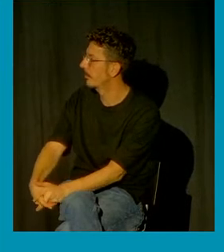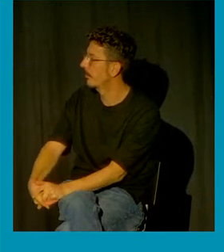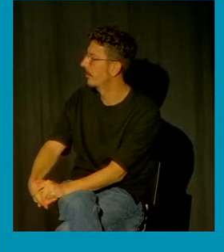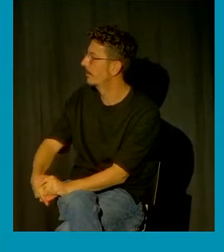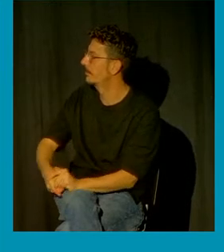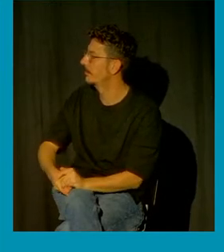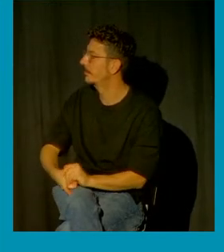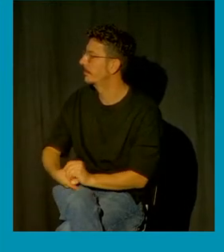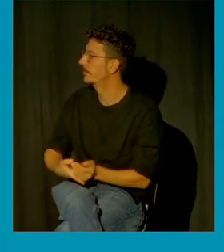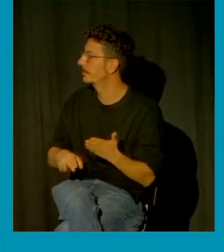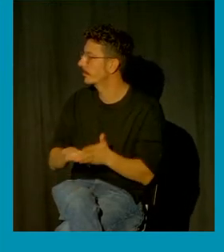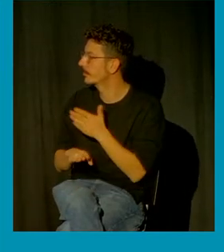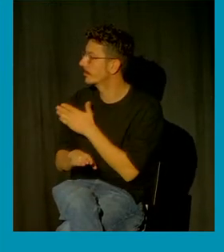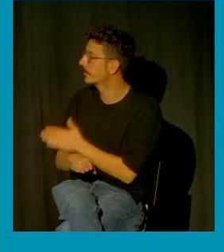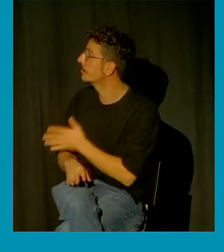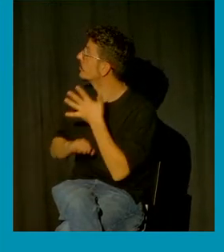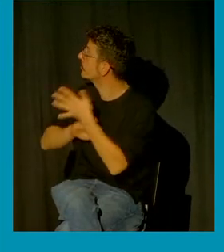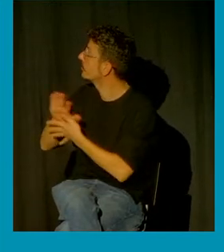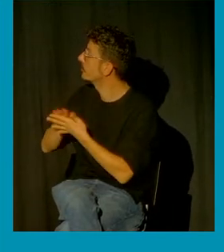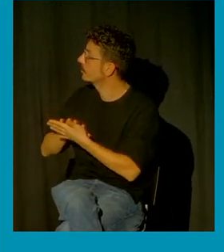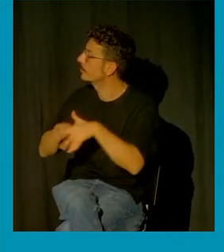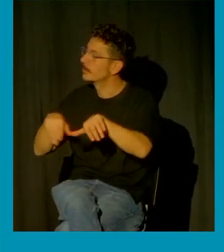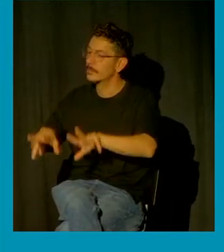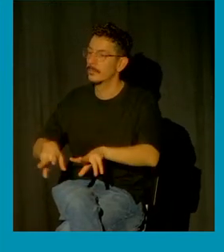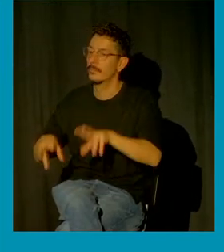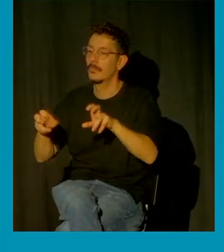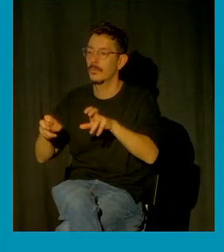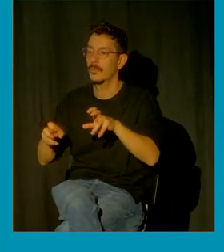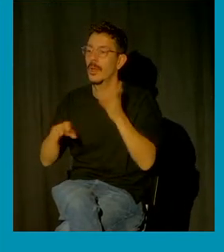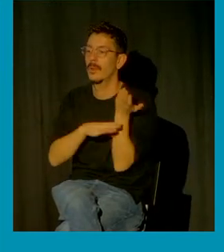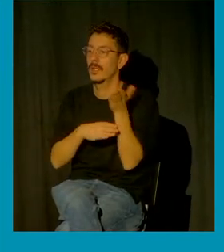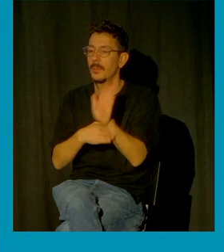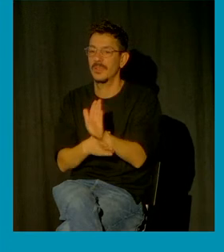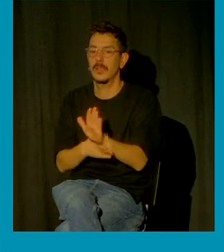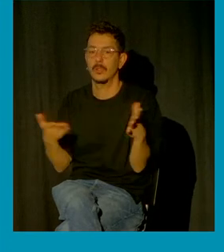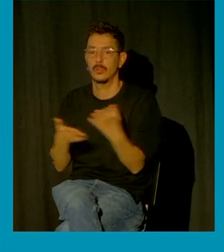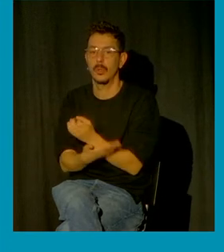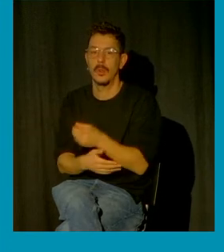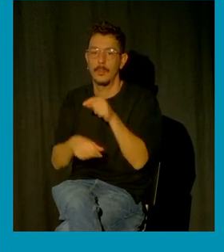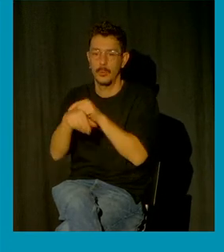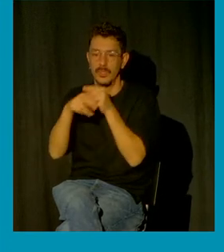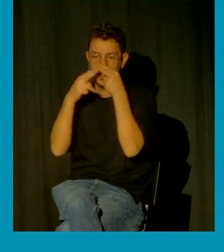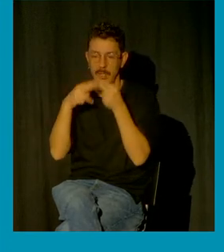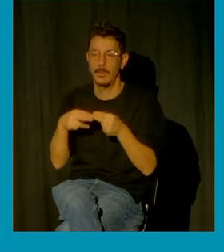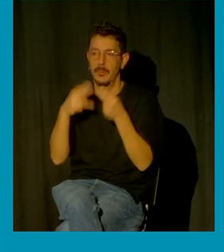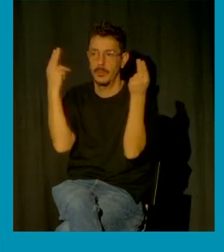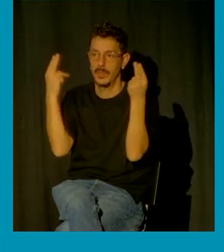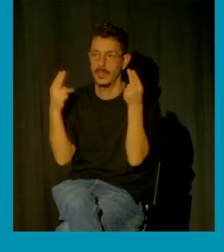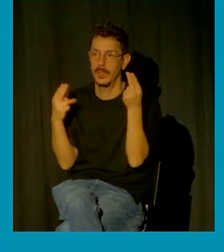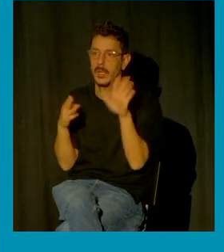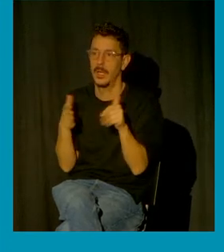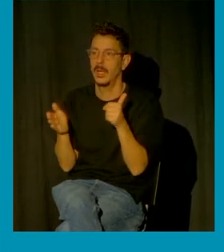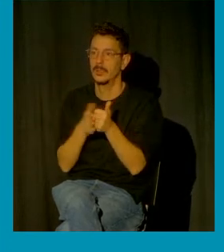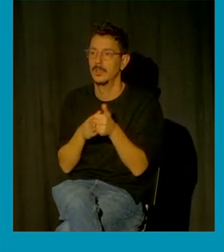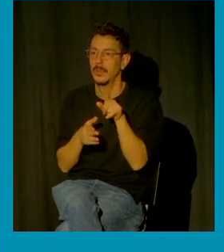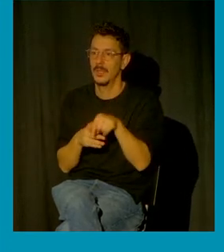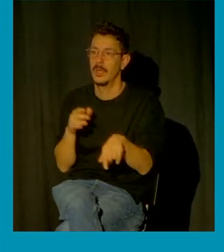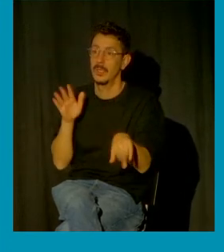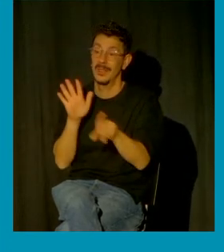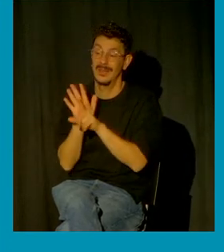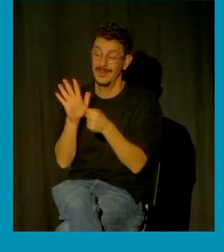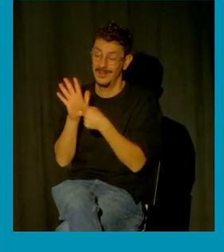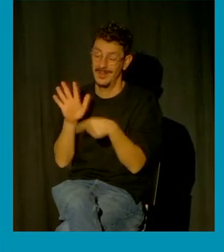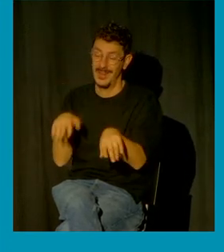darrere a banda de la representació darrere de tota la política pública inclús de la promulgació legislativa és